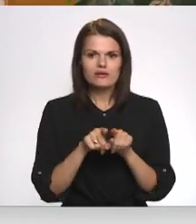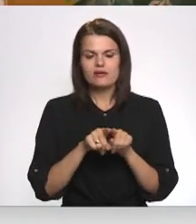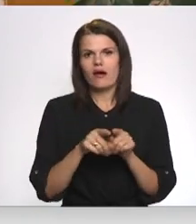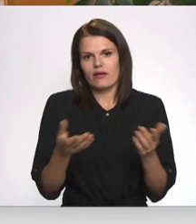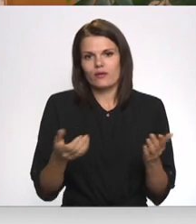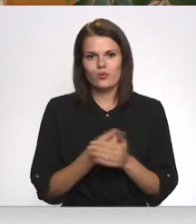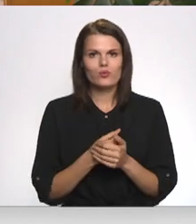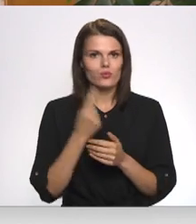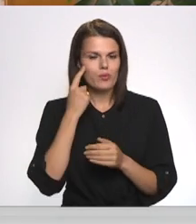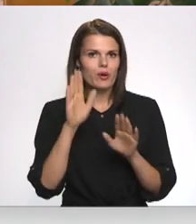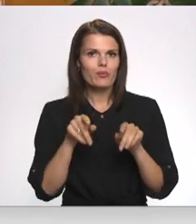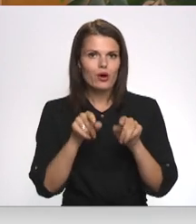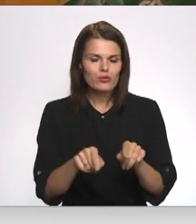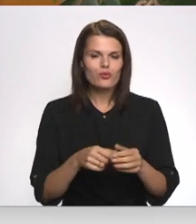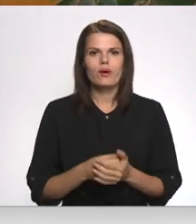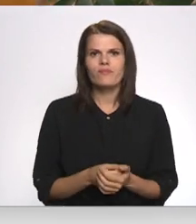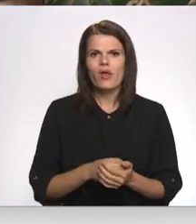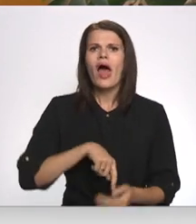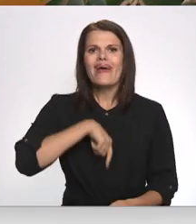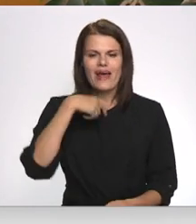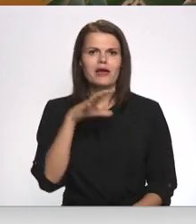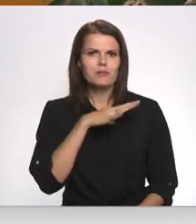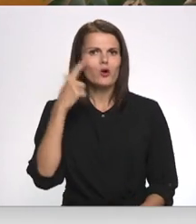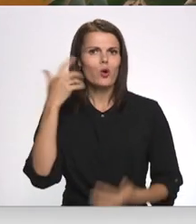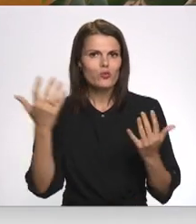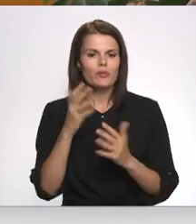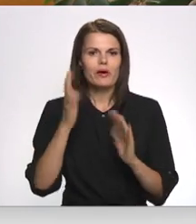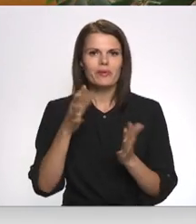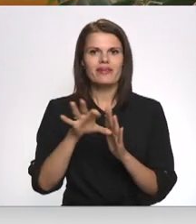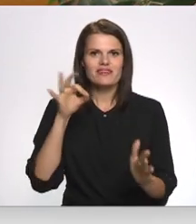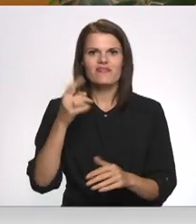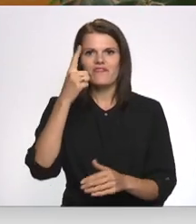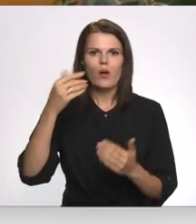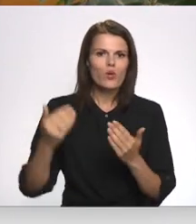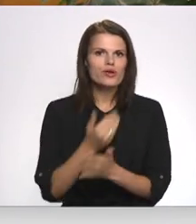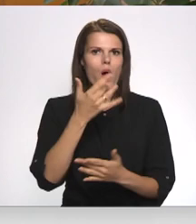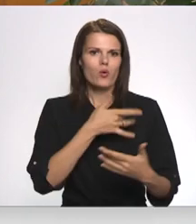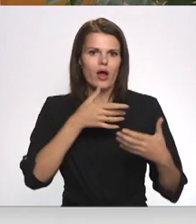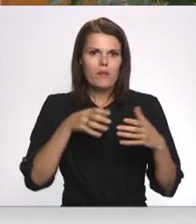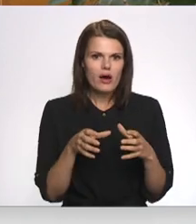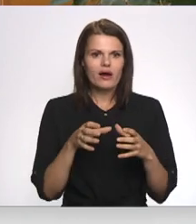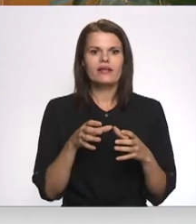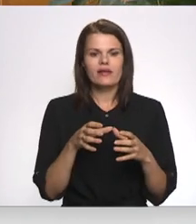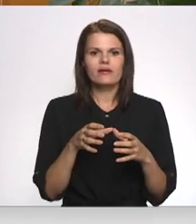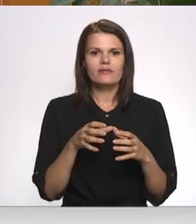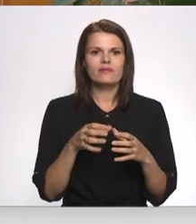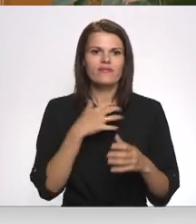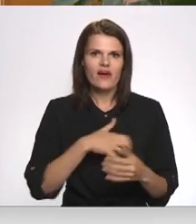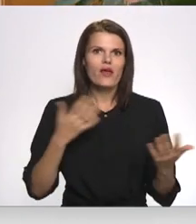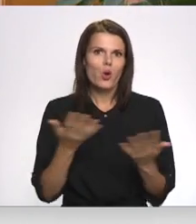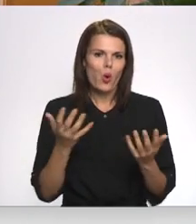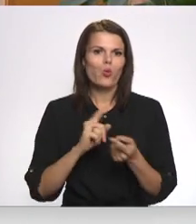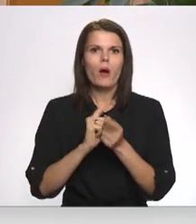vadījāmies. Ilgi domājam, bet izvēlējāmies vienu no jaunām partijām. Pēc kā vajag kaut ko